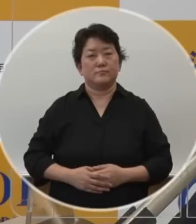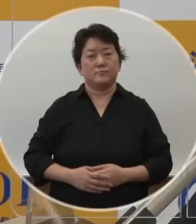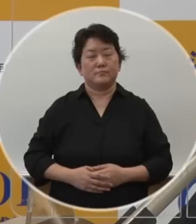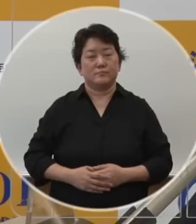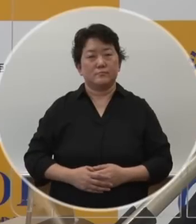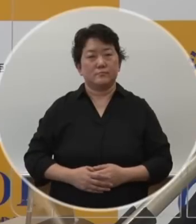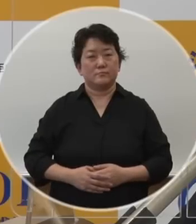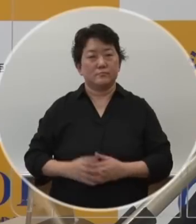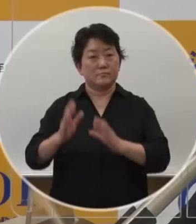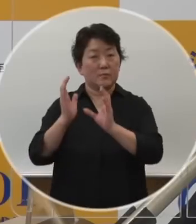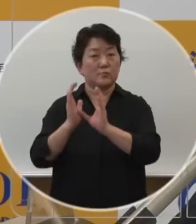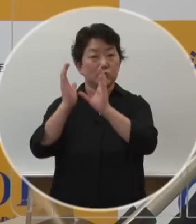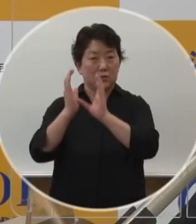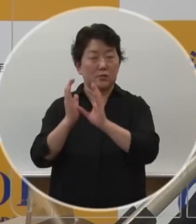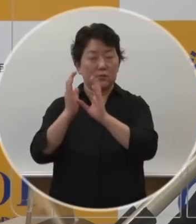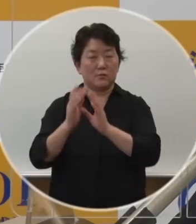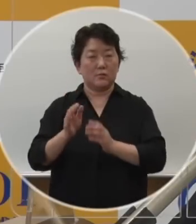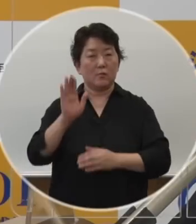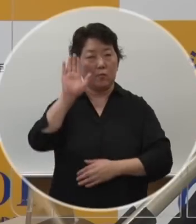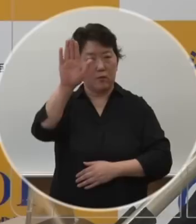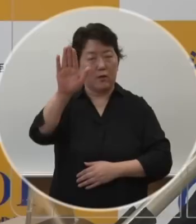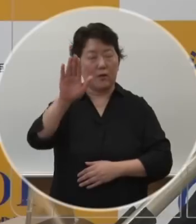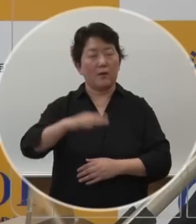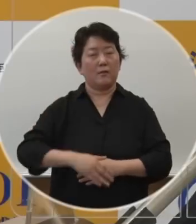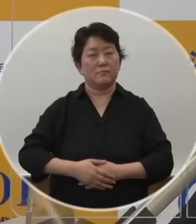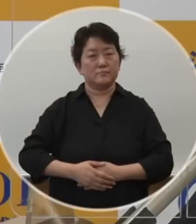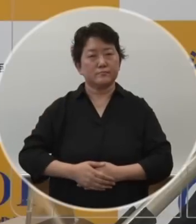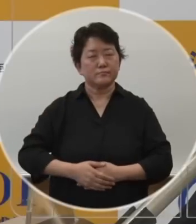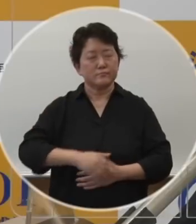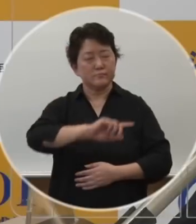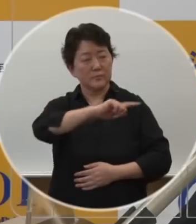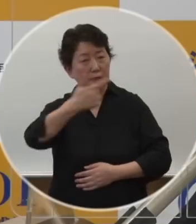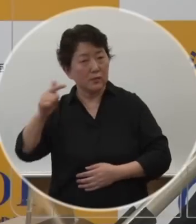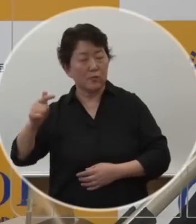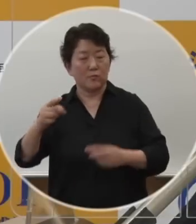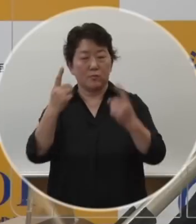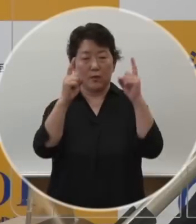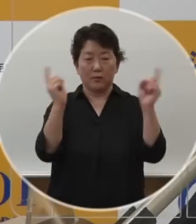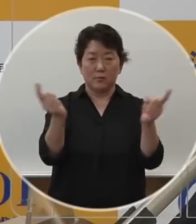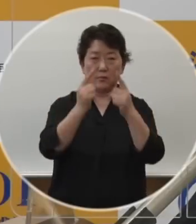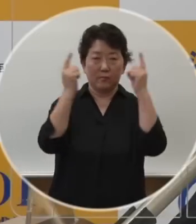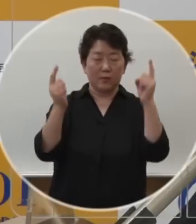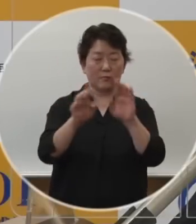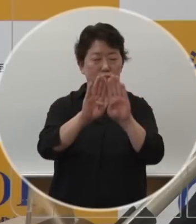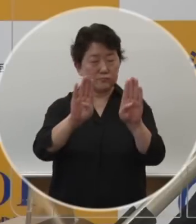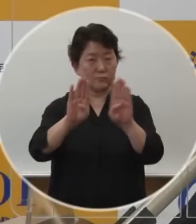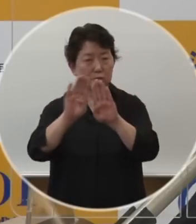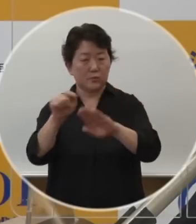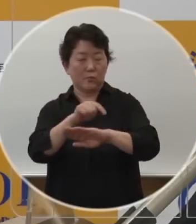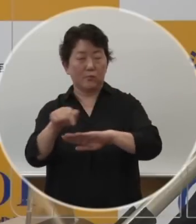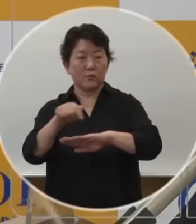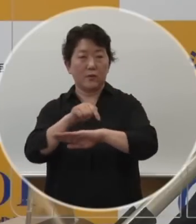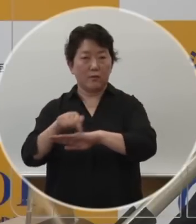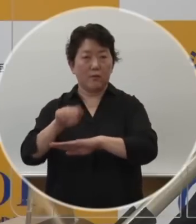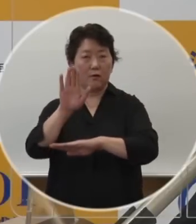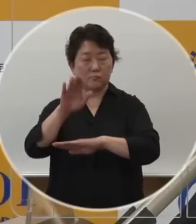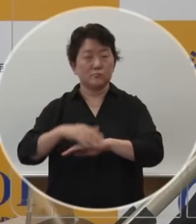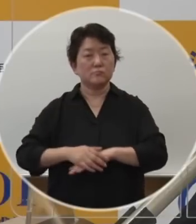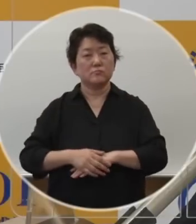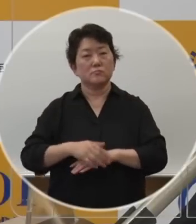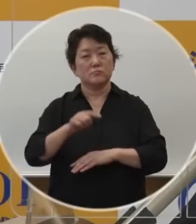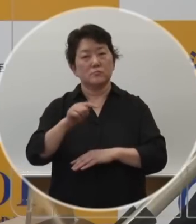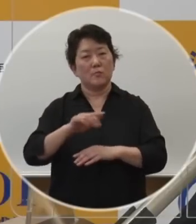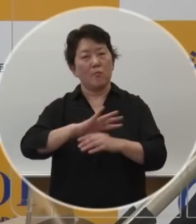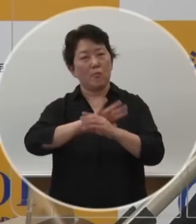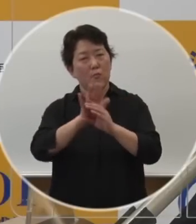幕をはじめ、これから数多くのイベントが予定をされてございます。ウィズコロナ時